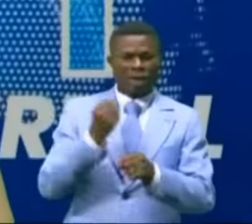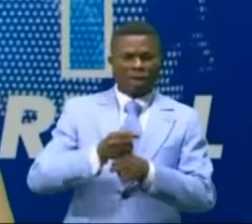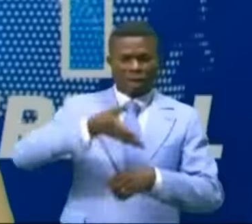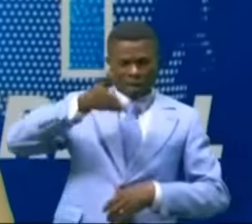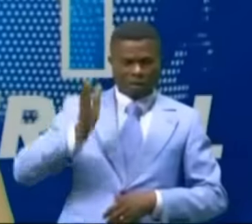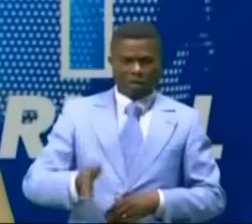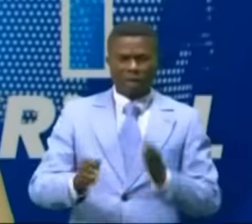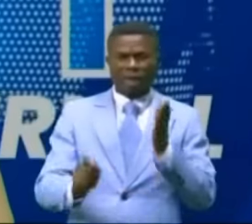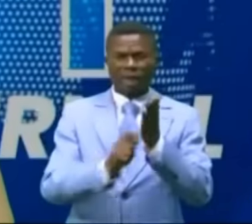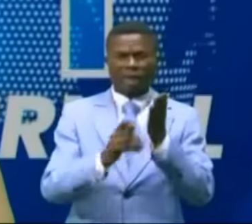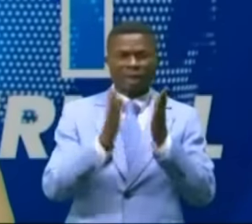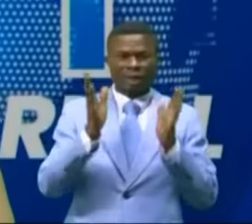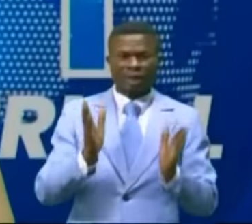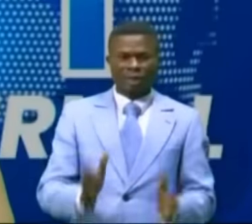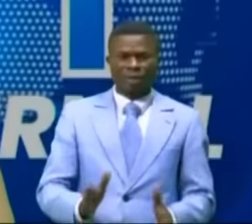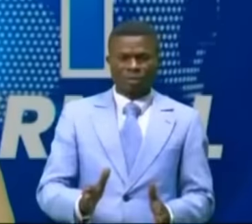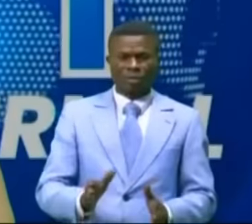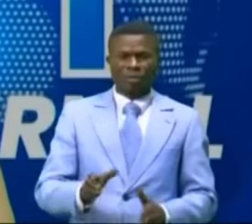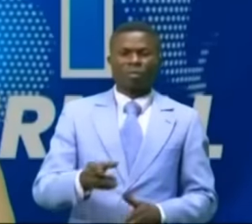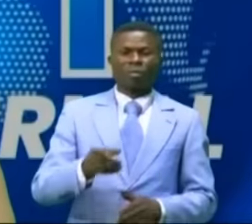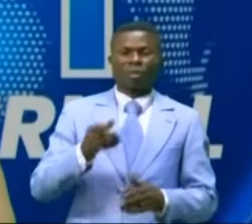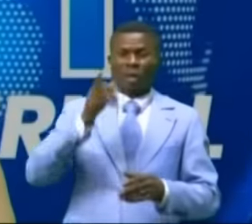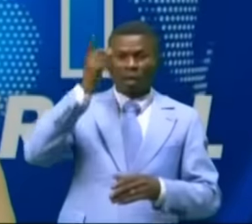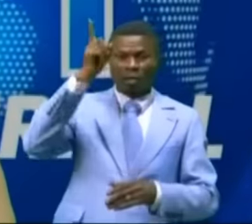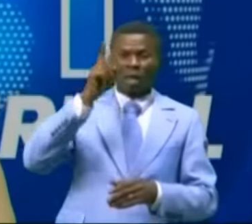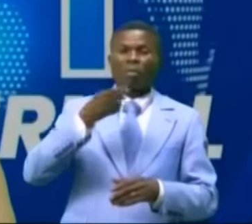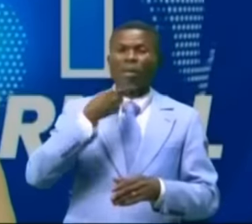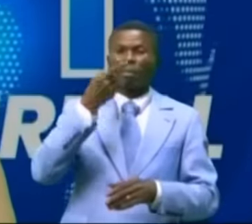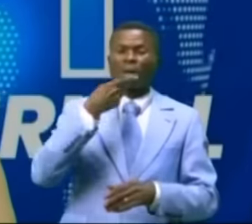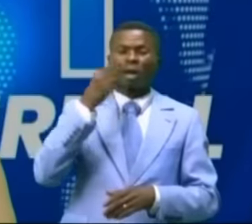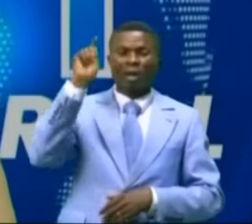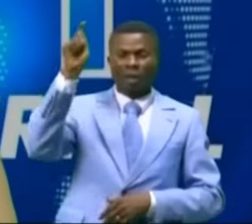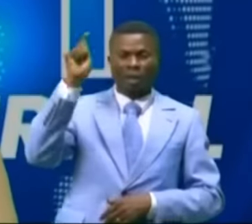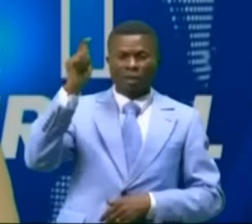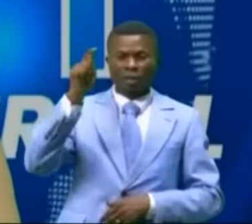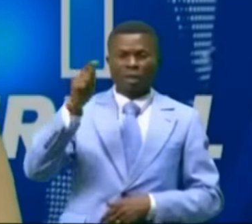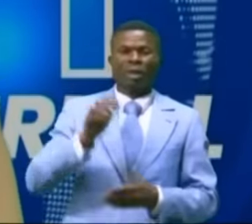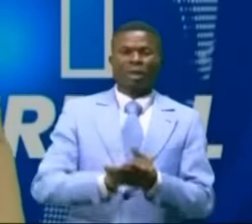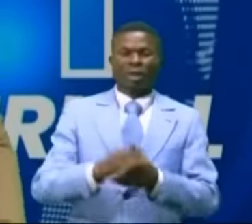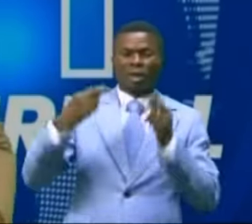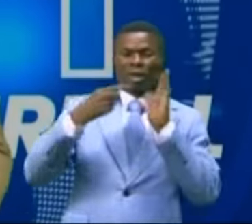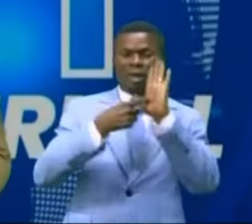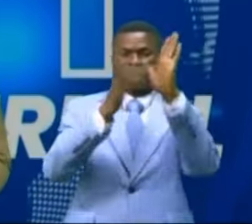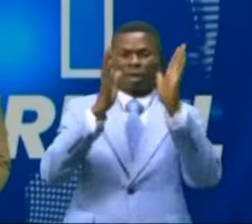d'une bonne technicienne. Le premier à en témoigner, c'est le représentant résident du PNUD.